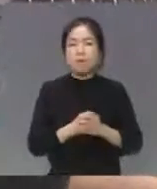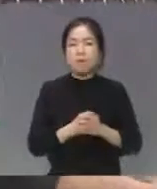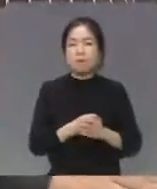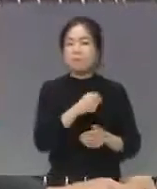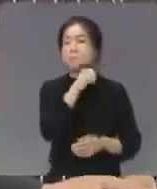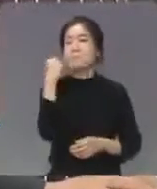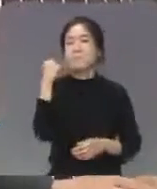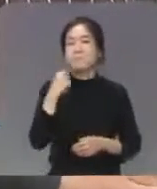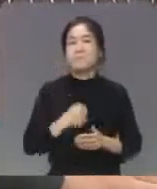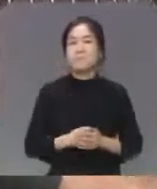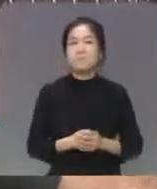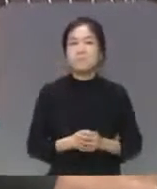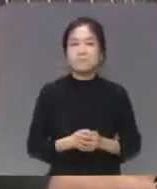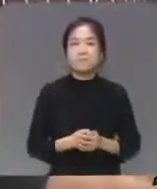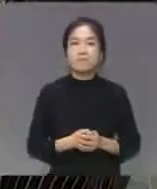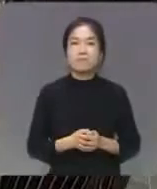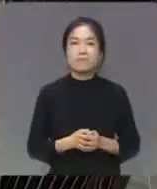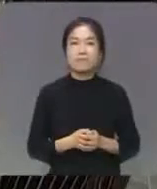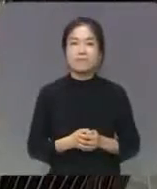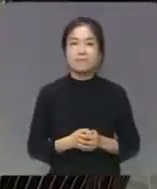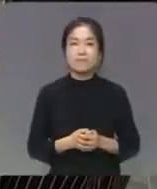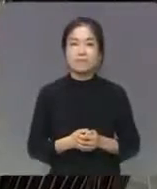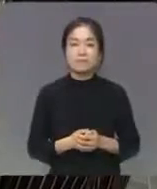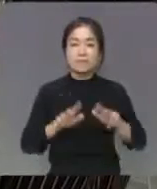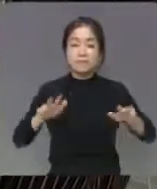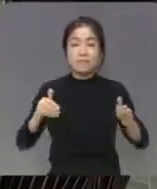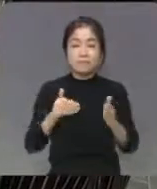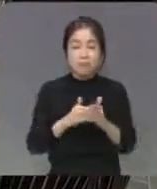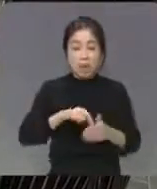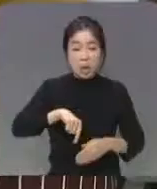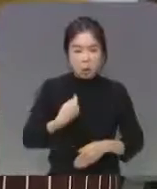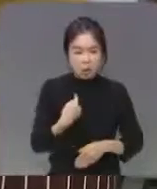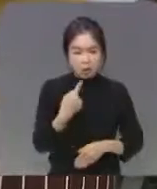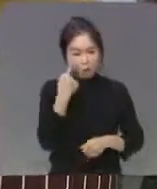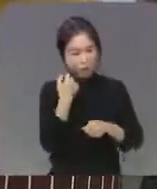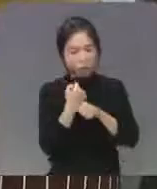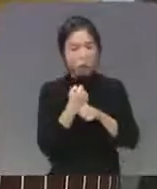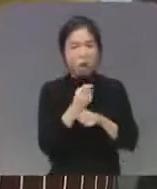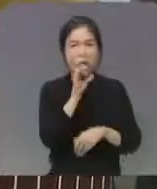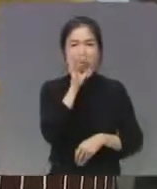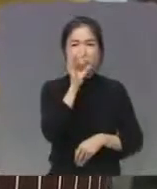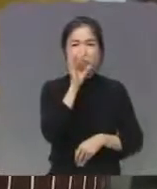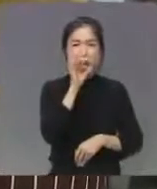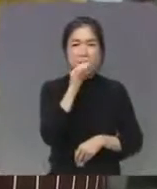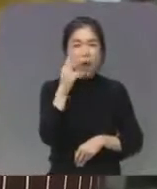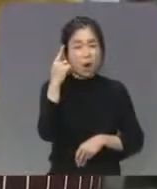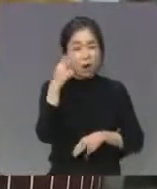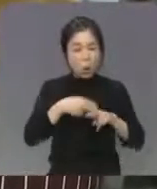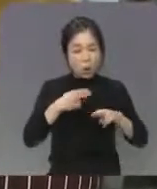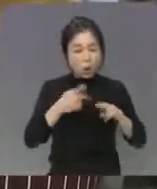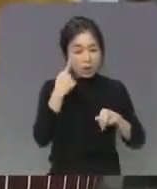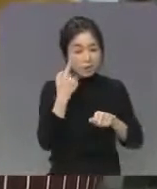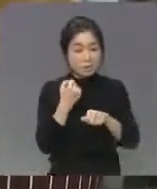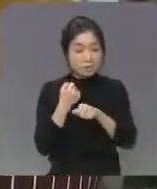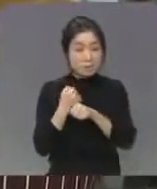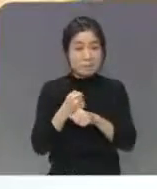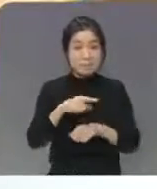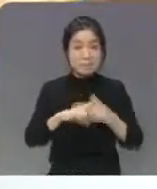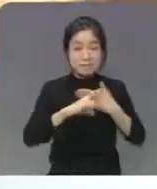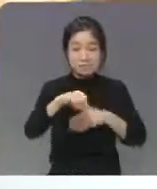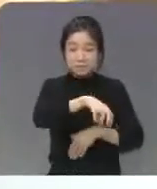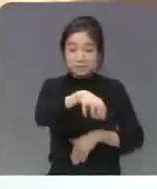예 맛있어요 아이폰 말했습니다 그동안 혼자서는 어려웠던 놀이 개발을 지역의 내로라하는